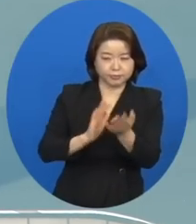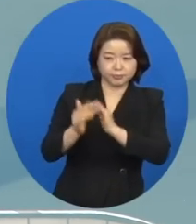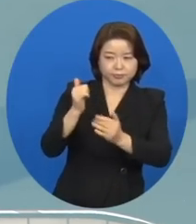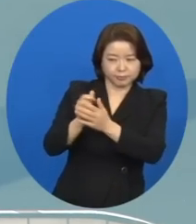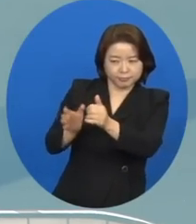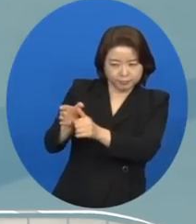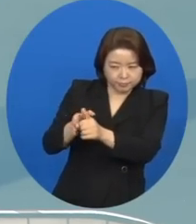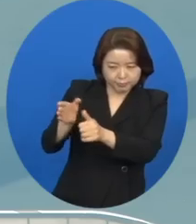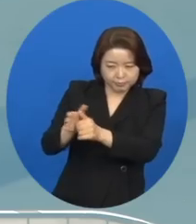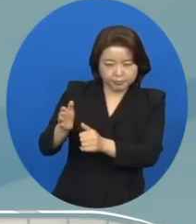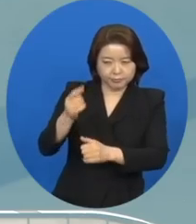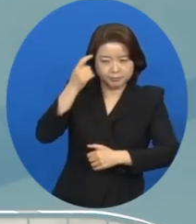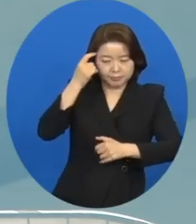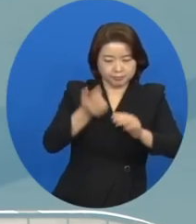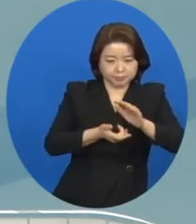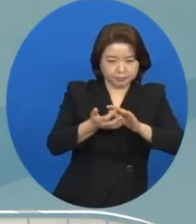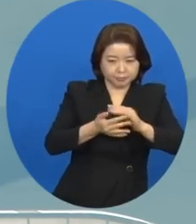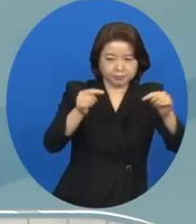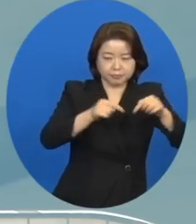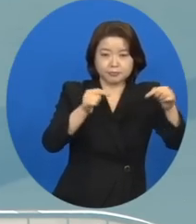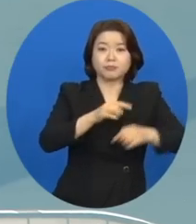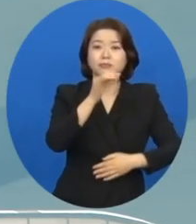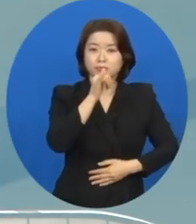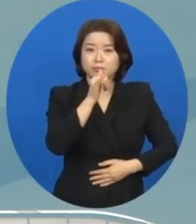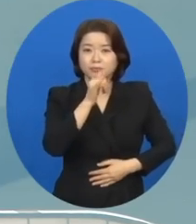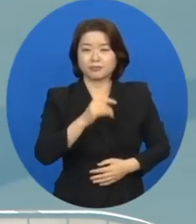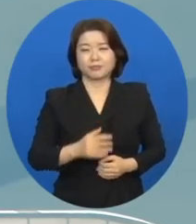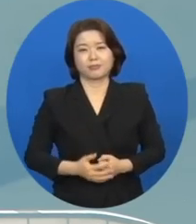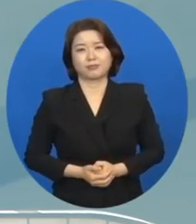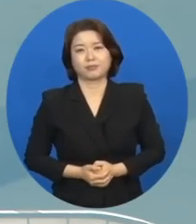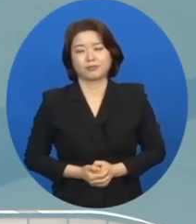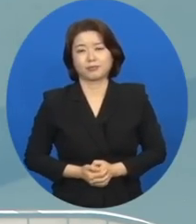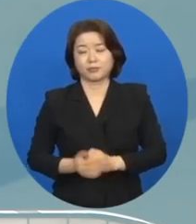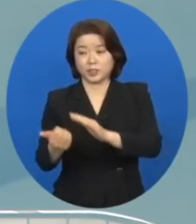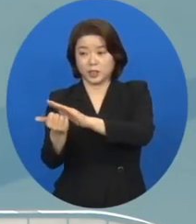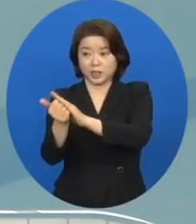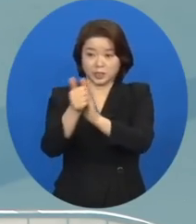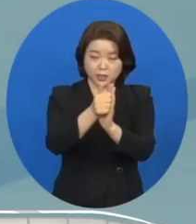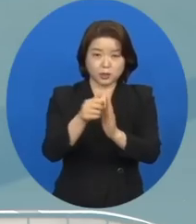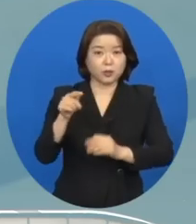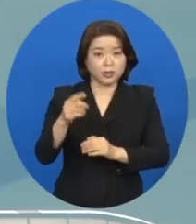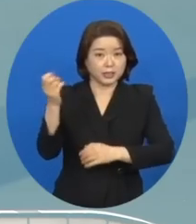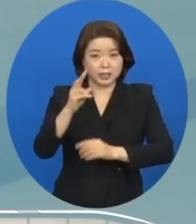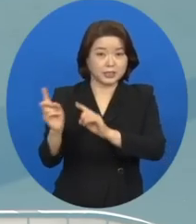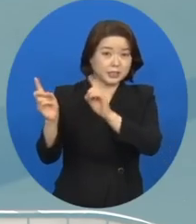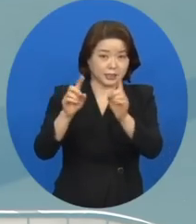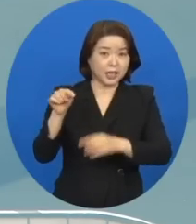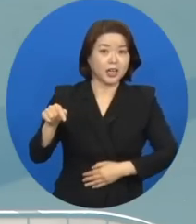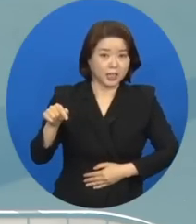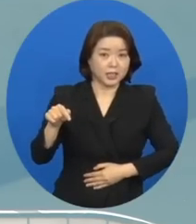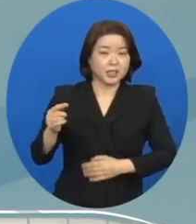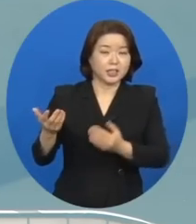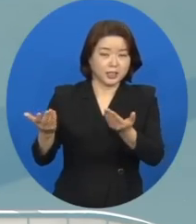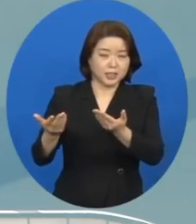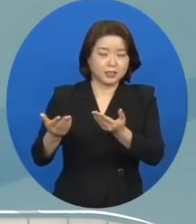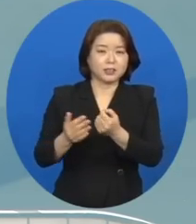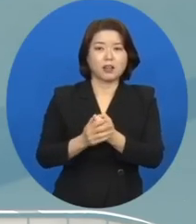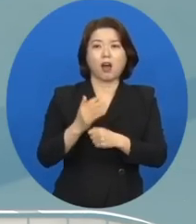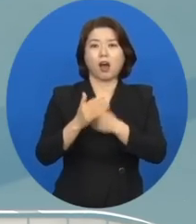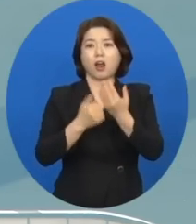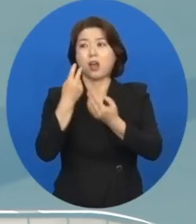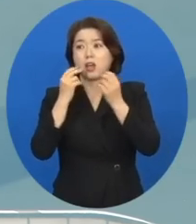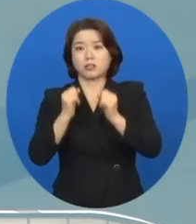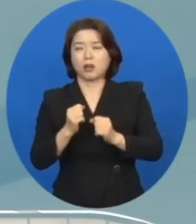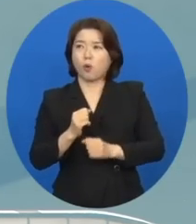죽이려고 모의하였다. 나사로가 다시 살아난 사건은 정말 이 하나님의 살아계심을 부인할 수